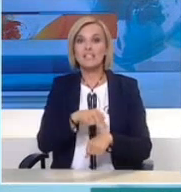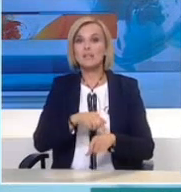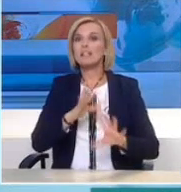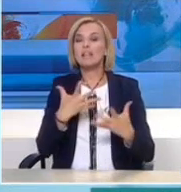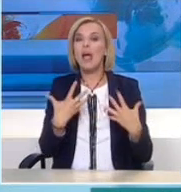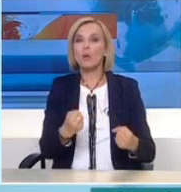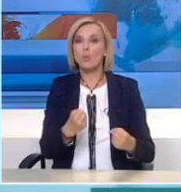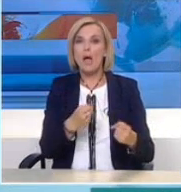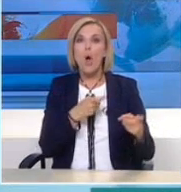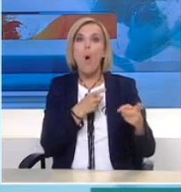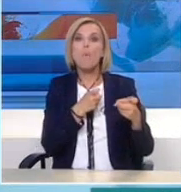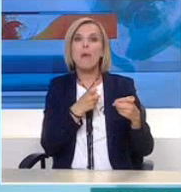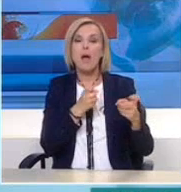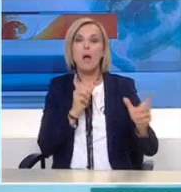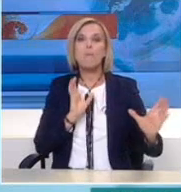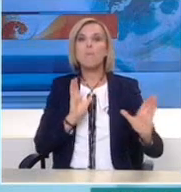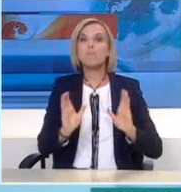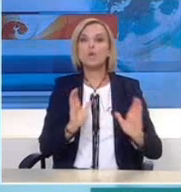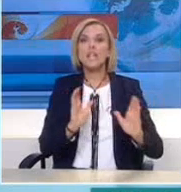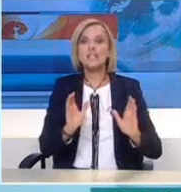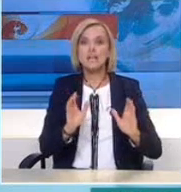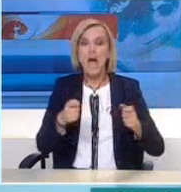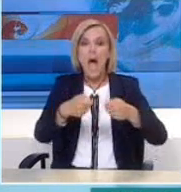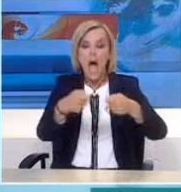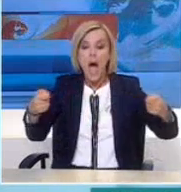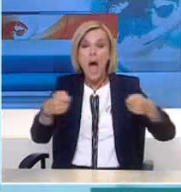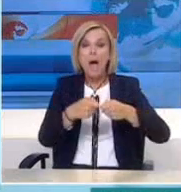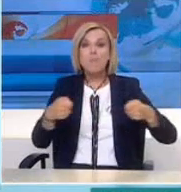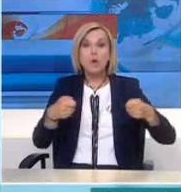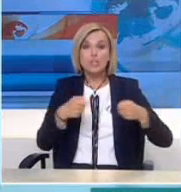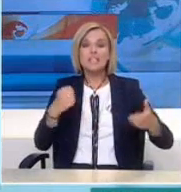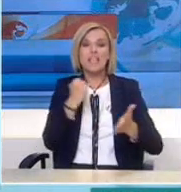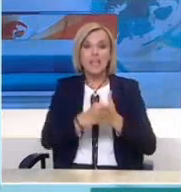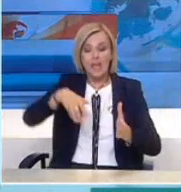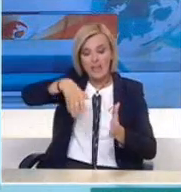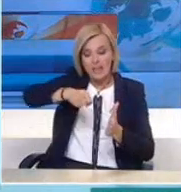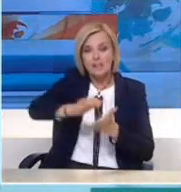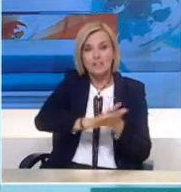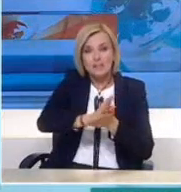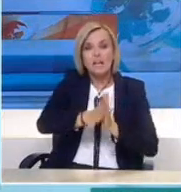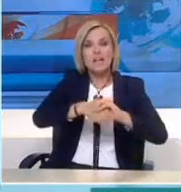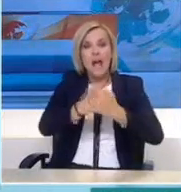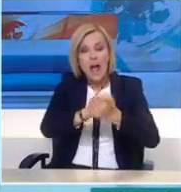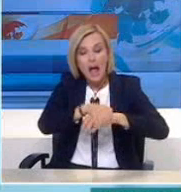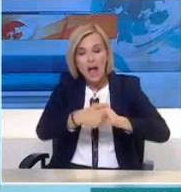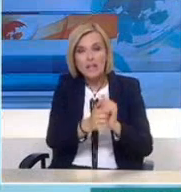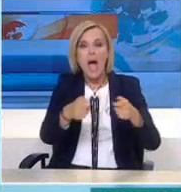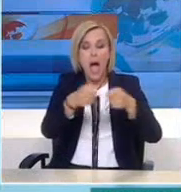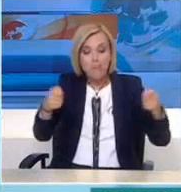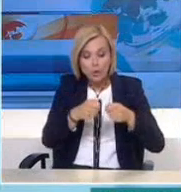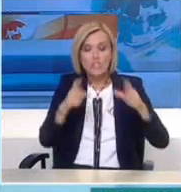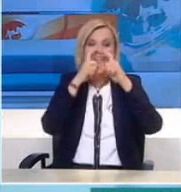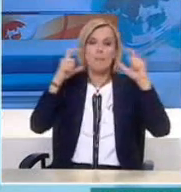παραμένει το μέτρο της απόστασης και της υγιεινής σε όλες μας δραστηριότητες. Νομίζω